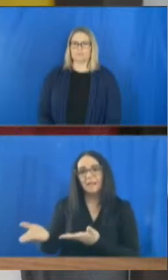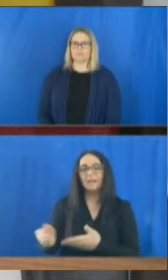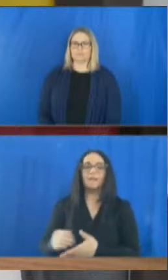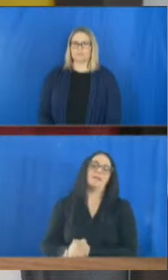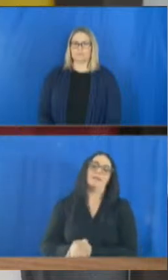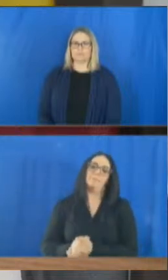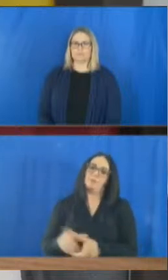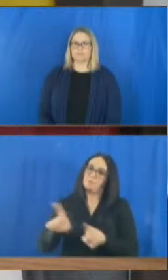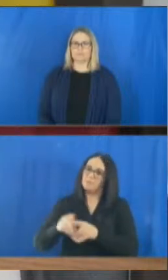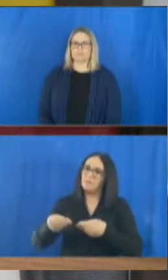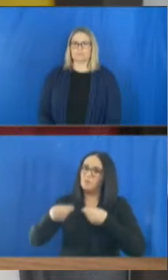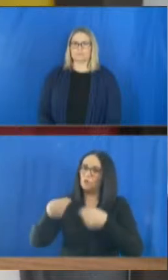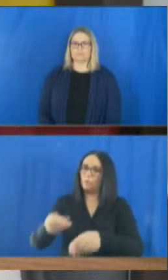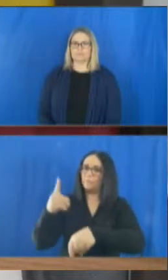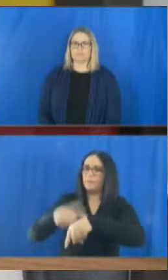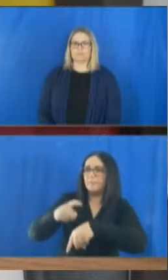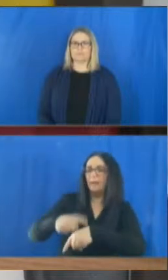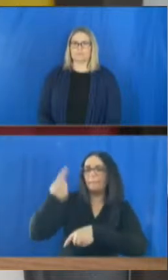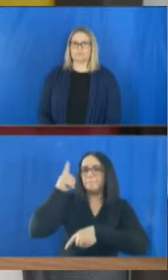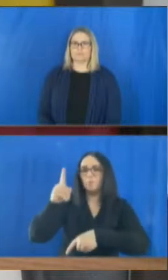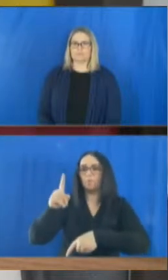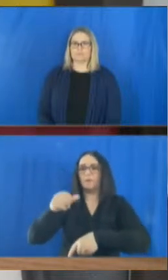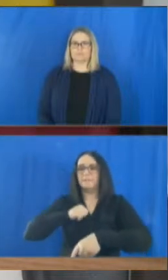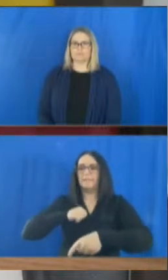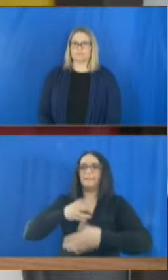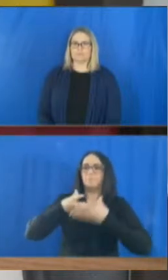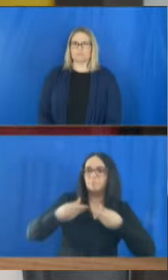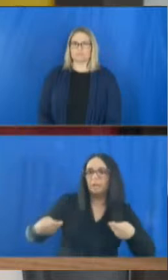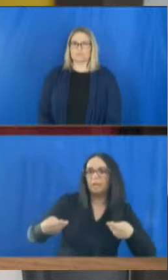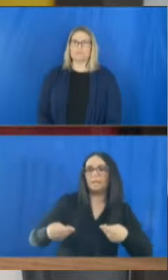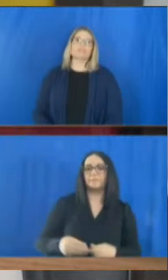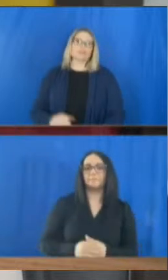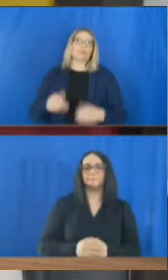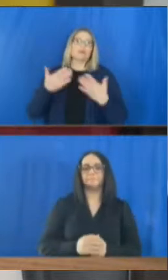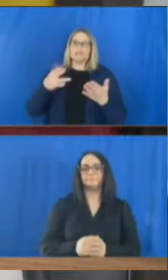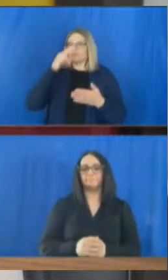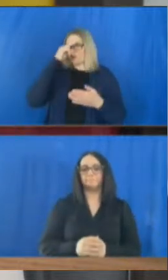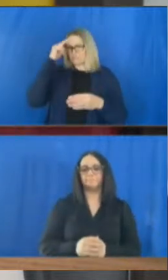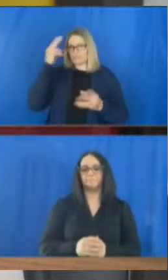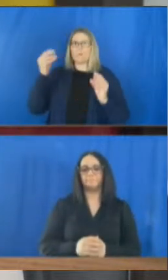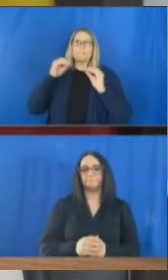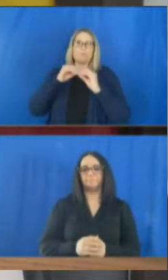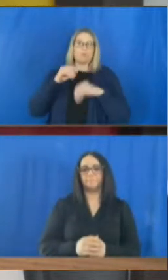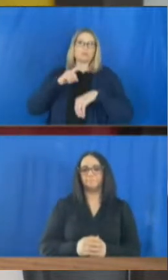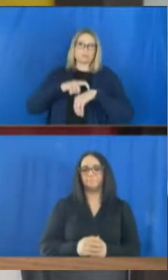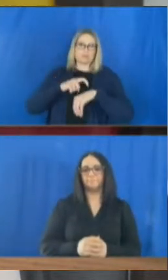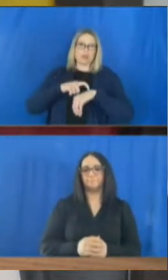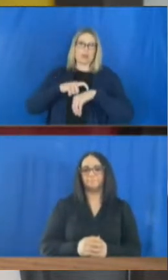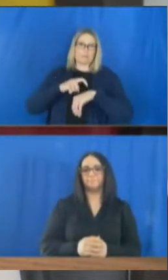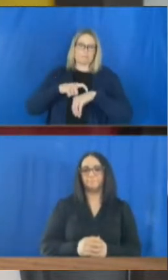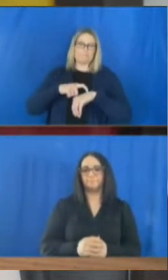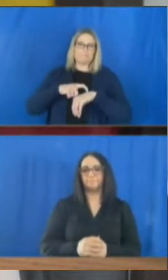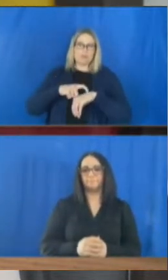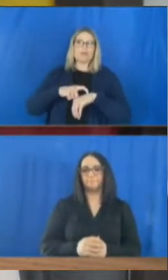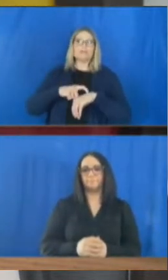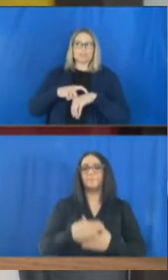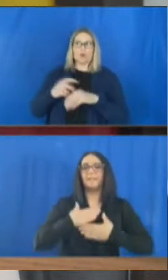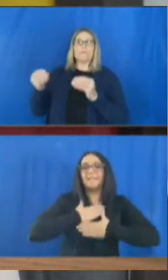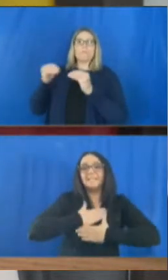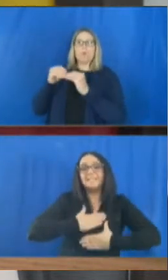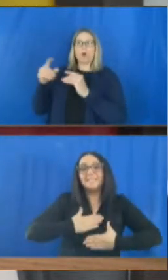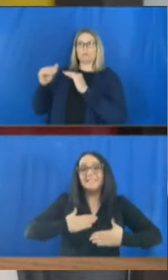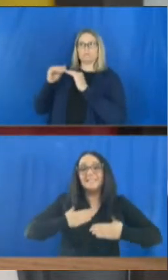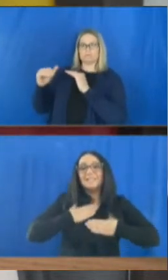use this prudently. Limitez vos contacts aux membres de votre ménage, votre groupe, plus votre groupe